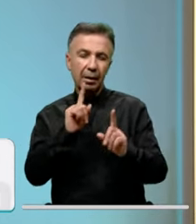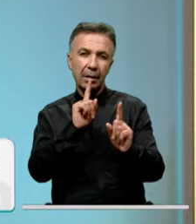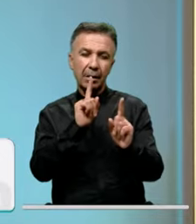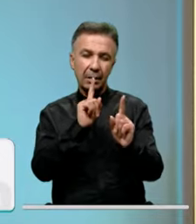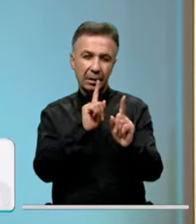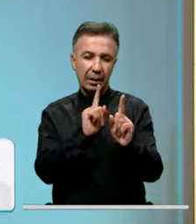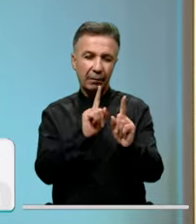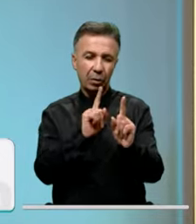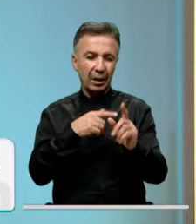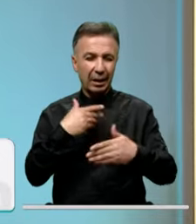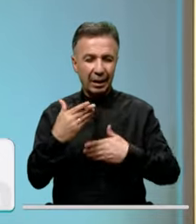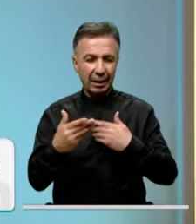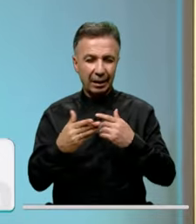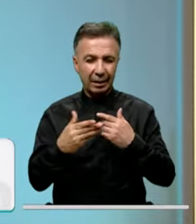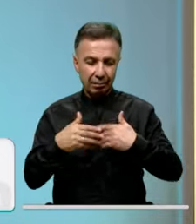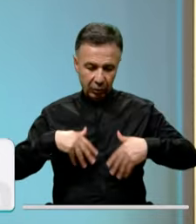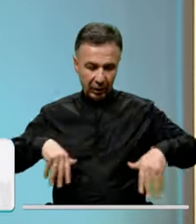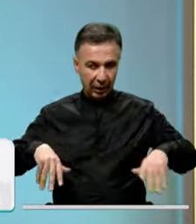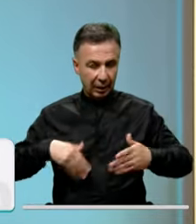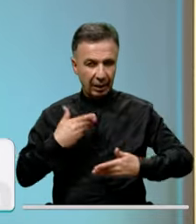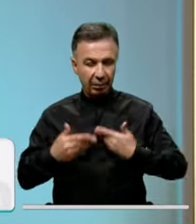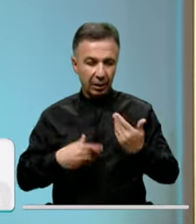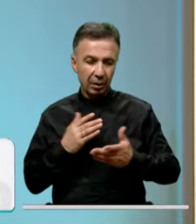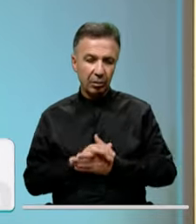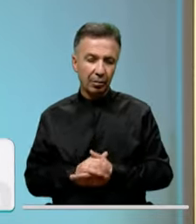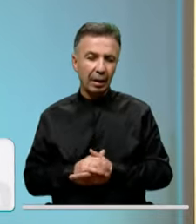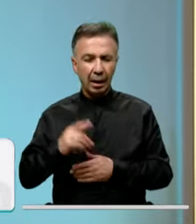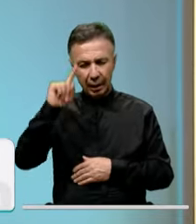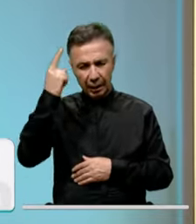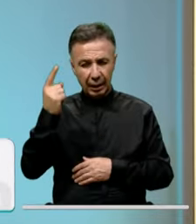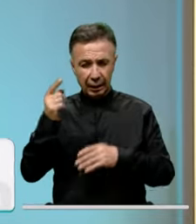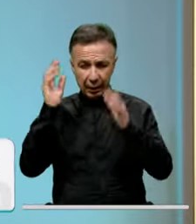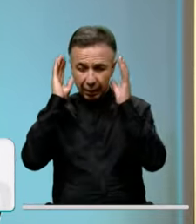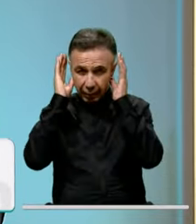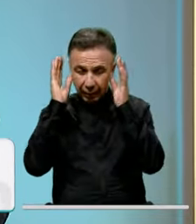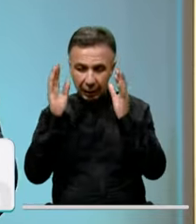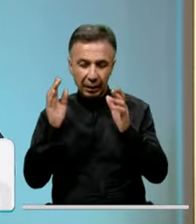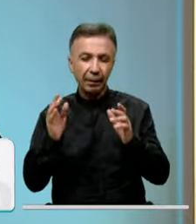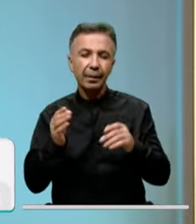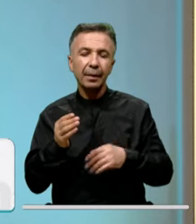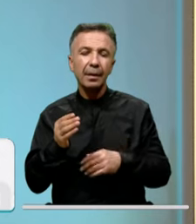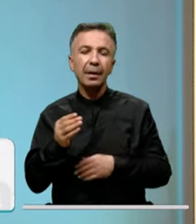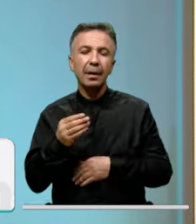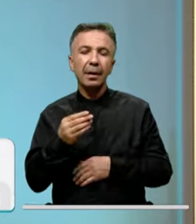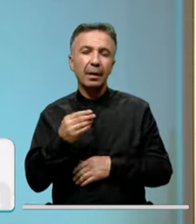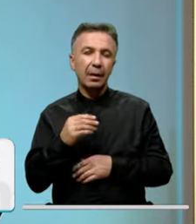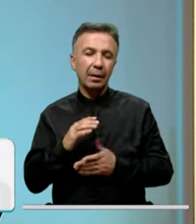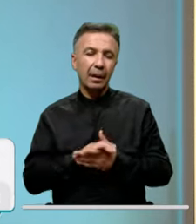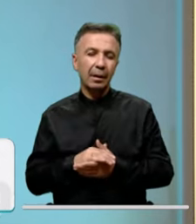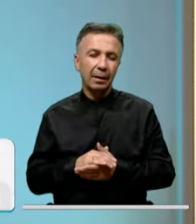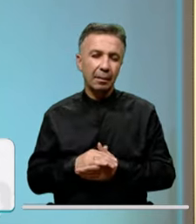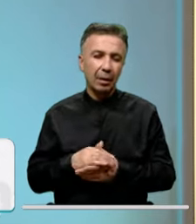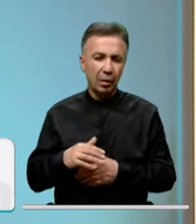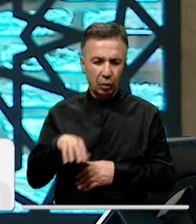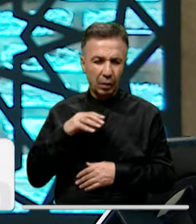düzenini anlatmaya çalışıyor. Münferiden tek başına kılarken hanımla yan yana sünnetleri kılıyoruz. Ben de sünnet kıldım,